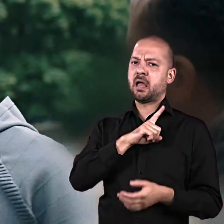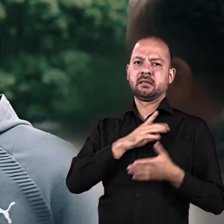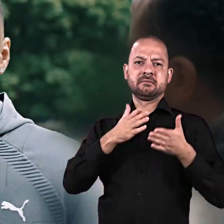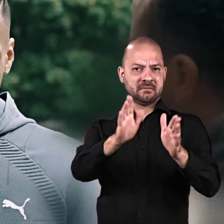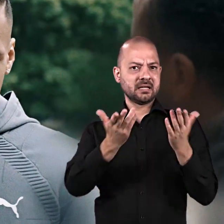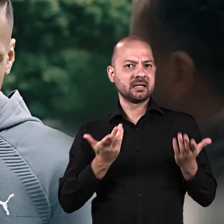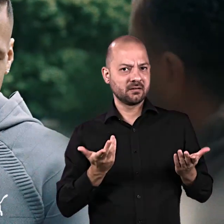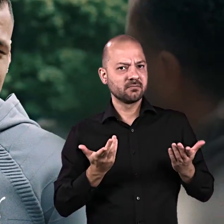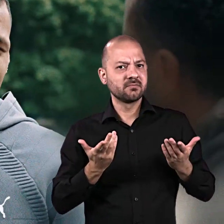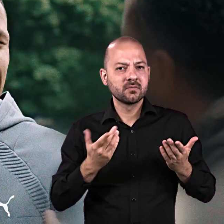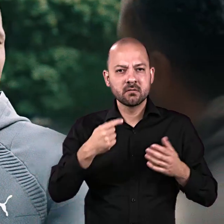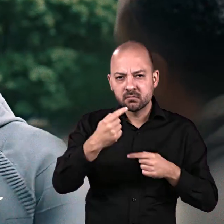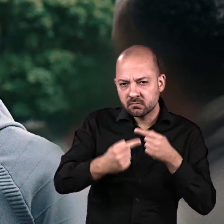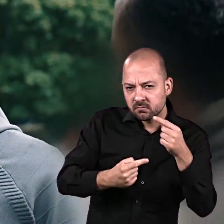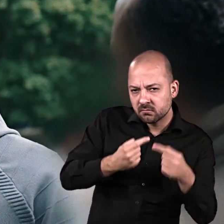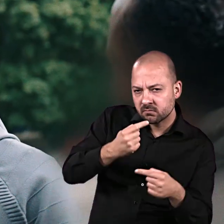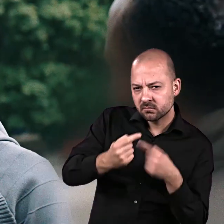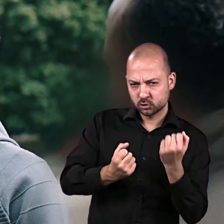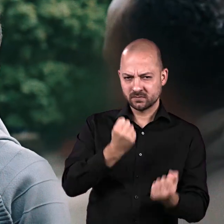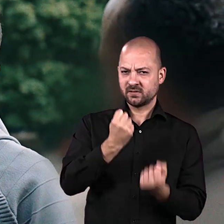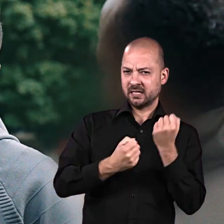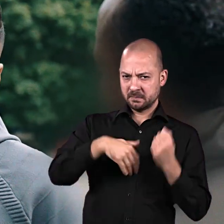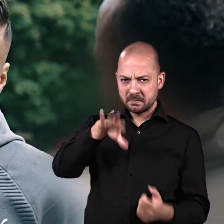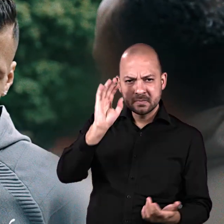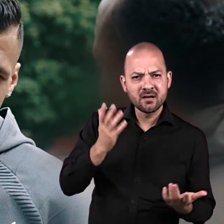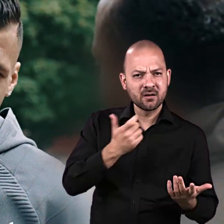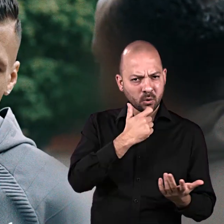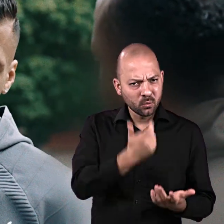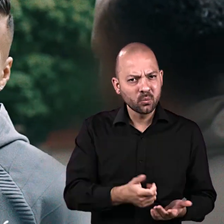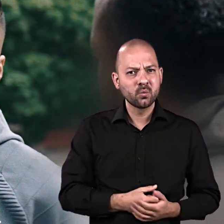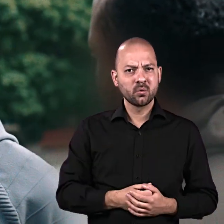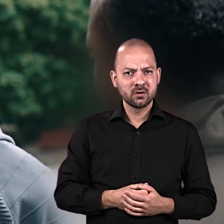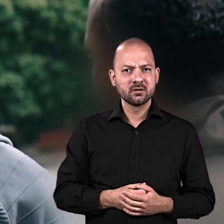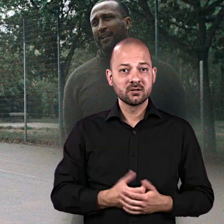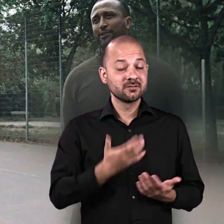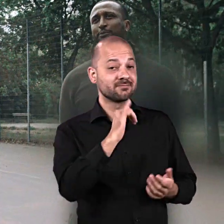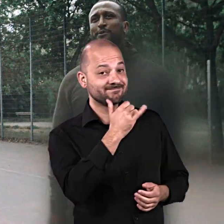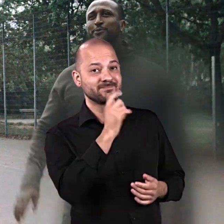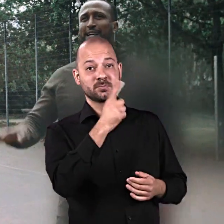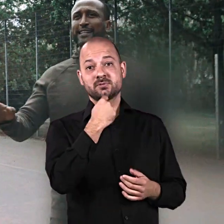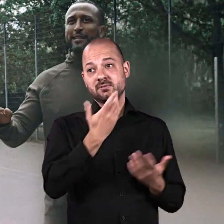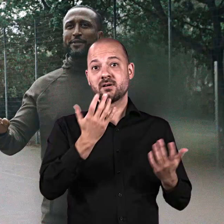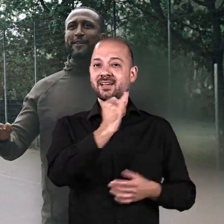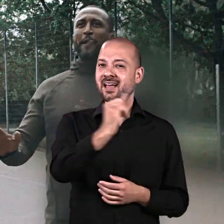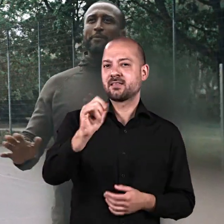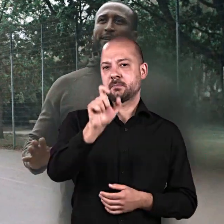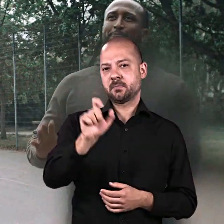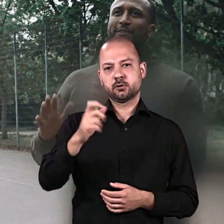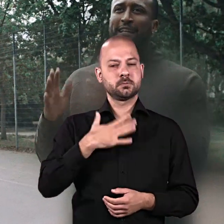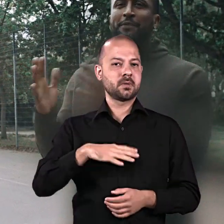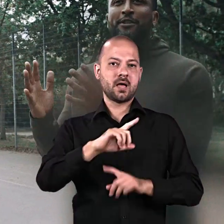willst deinen eigenen Weg gehen und da war es dann immer schwer. Also man muss nicht sagen, gibt